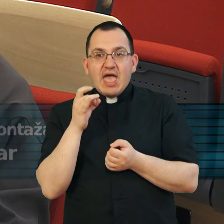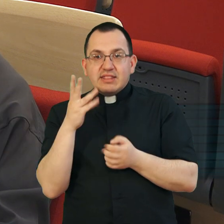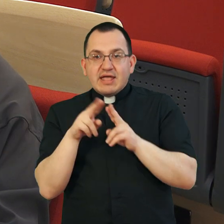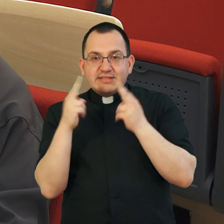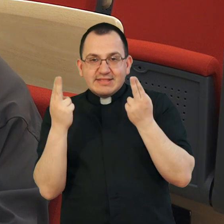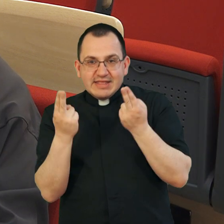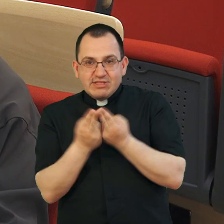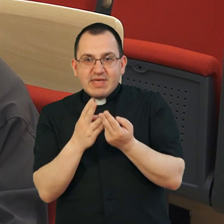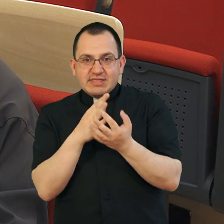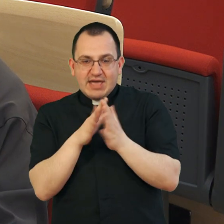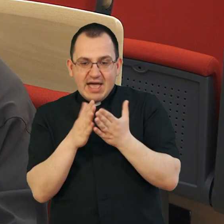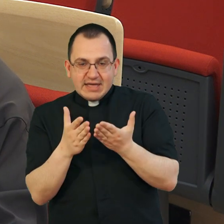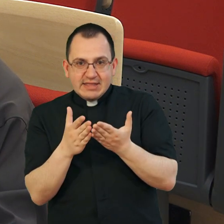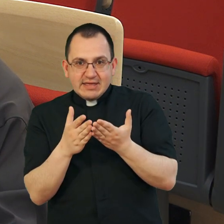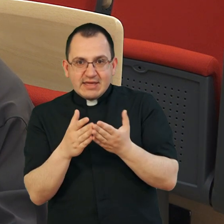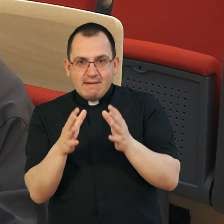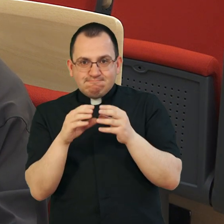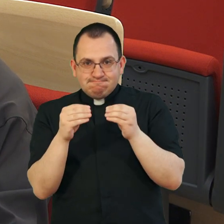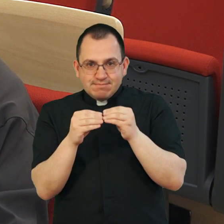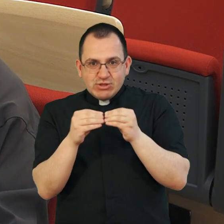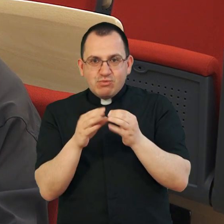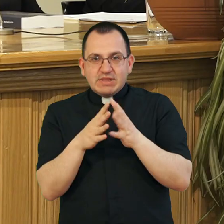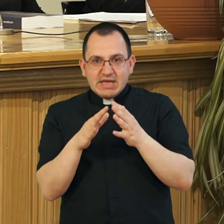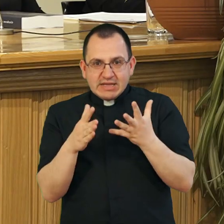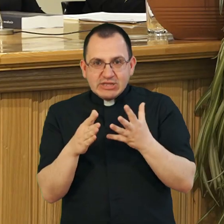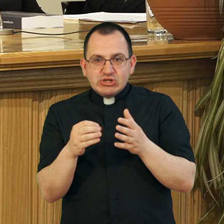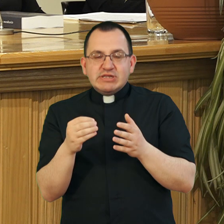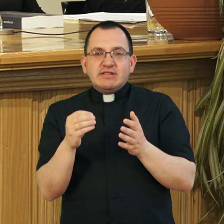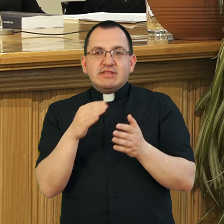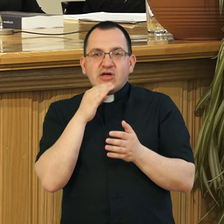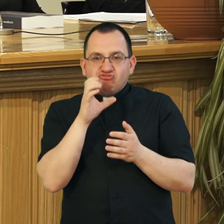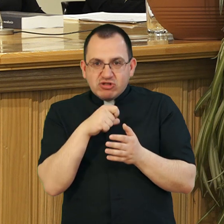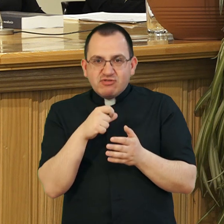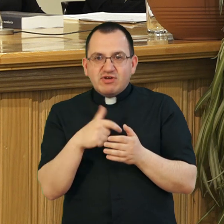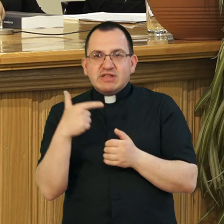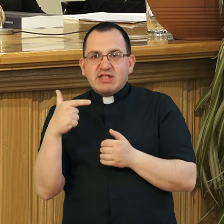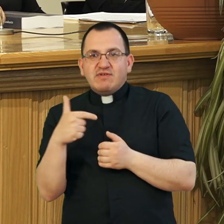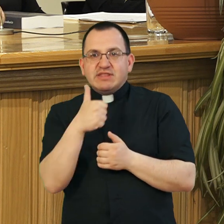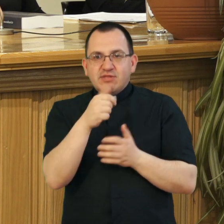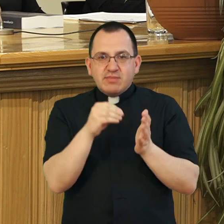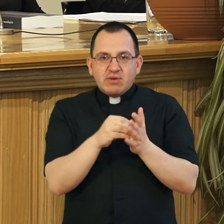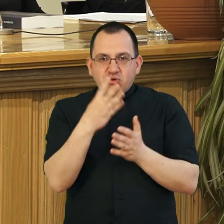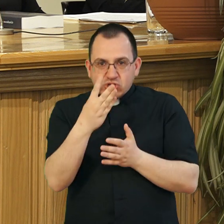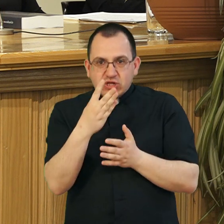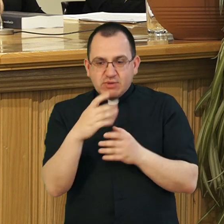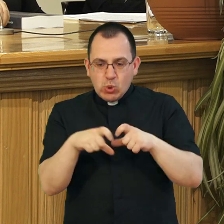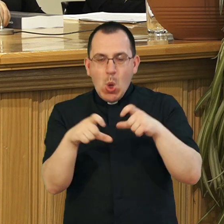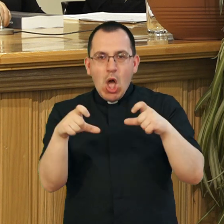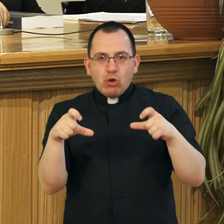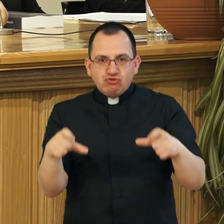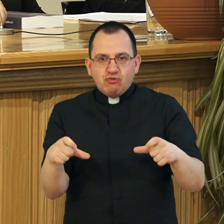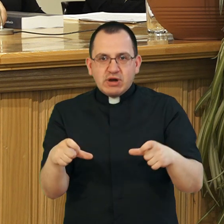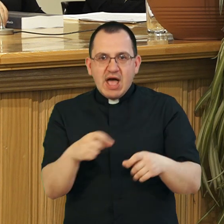prava, Biskupijska knjižnica Varaždin u četvrtak 21. travnja u dvorani Pastoralnog centra Varaždinske